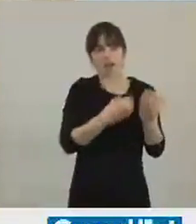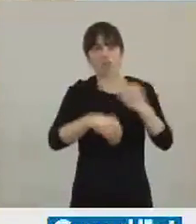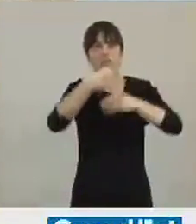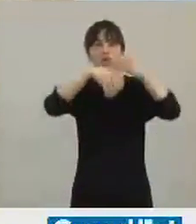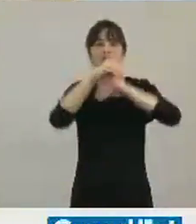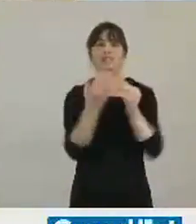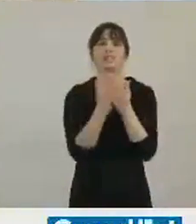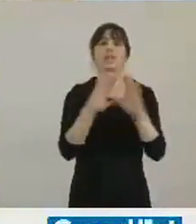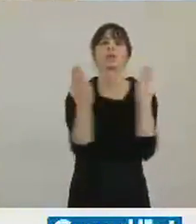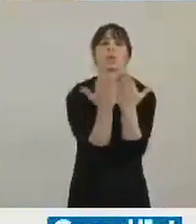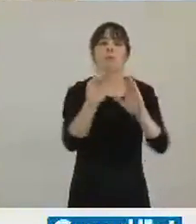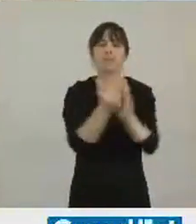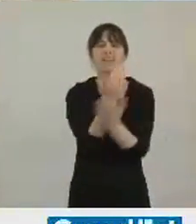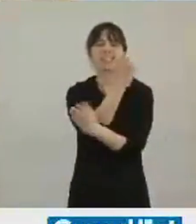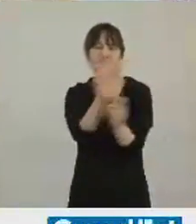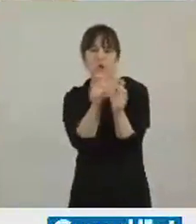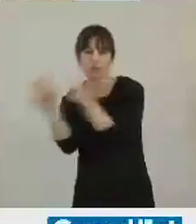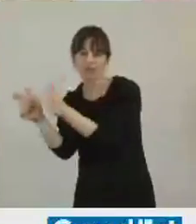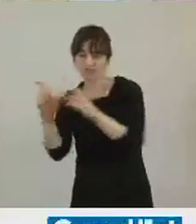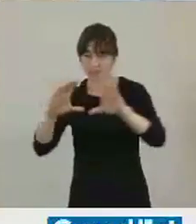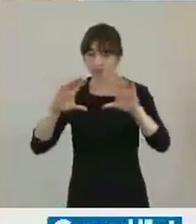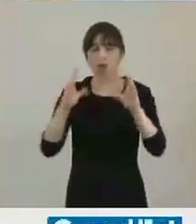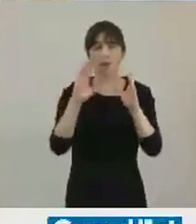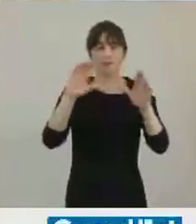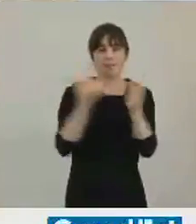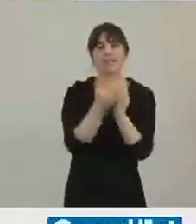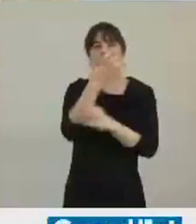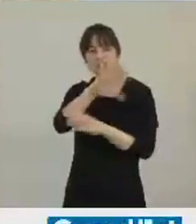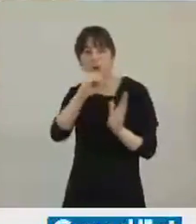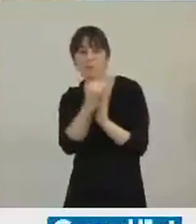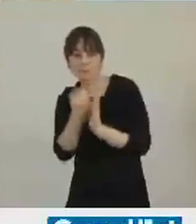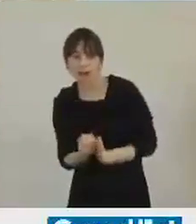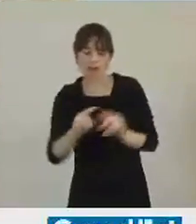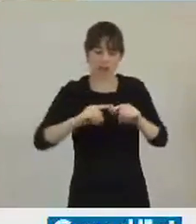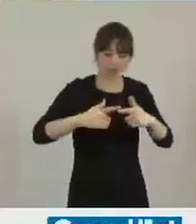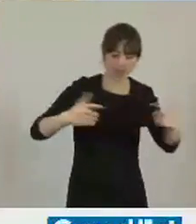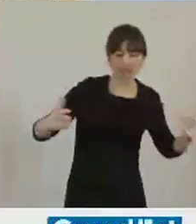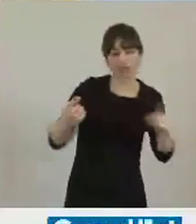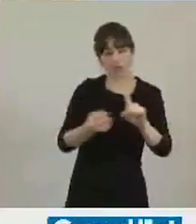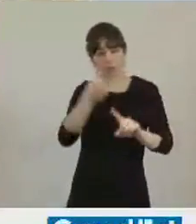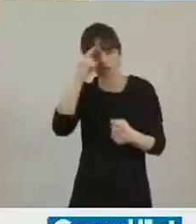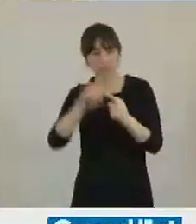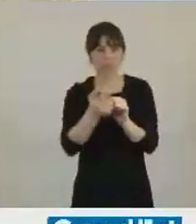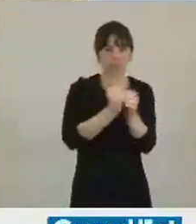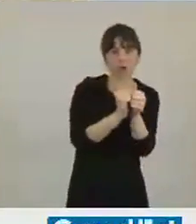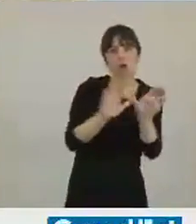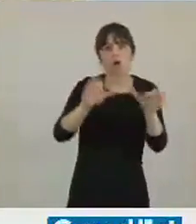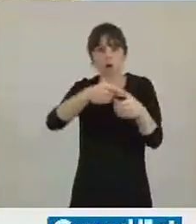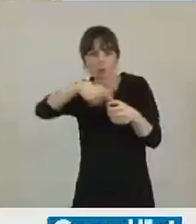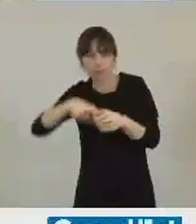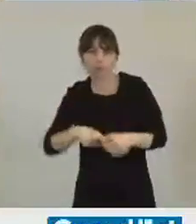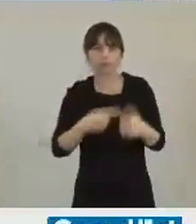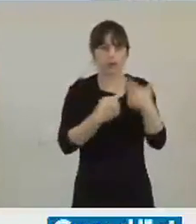entreprises représentant plus de 500 marques, articles et équipements de sport, membres du syndicat L'Union Sport et